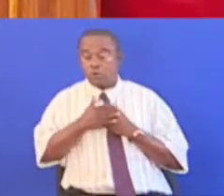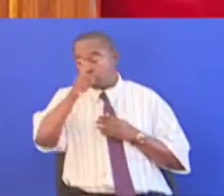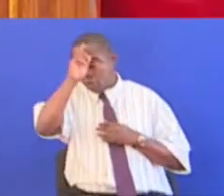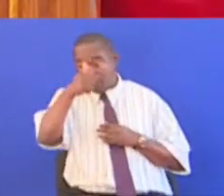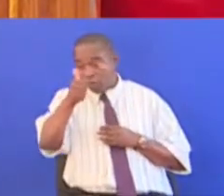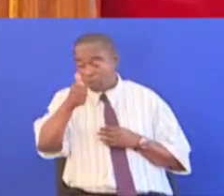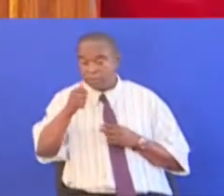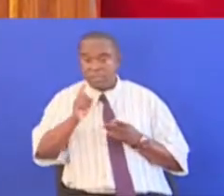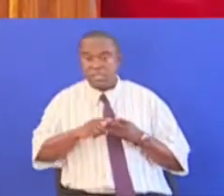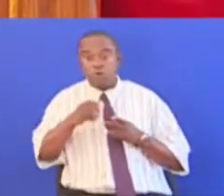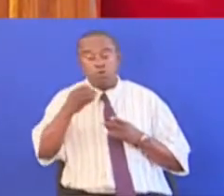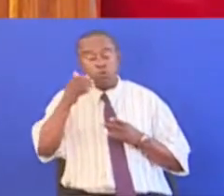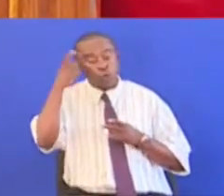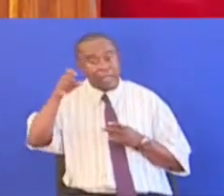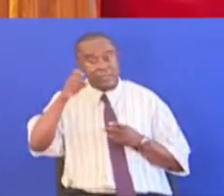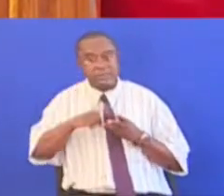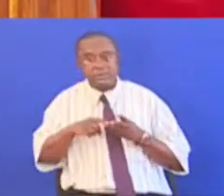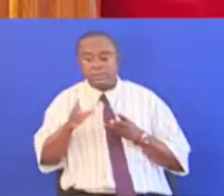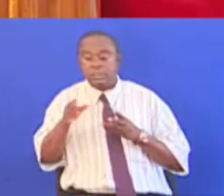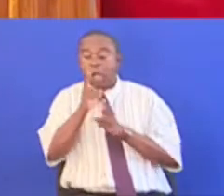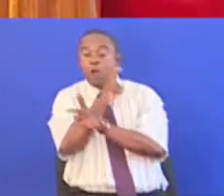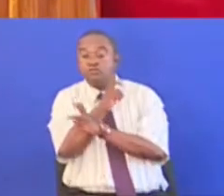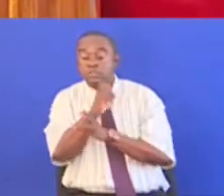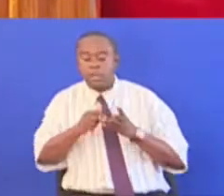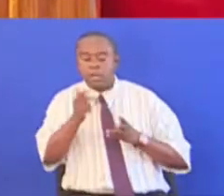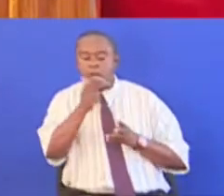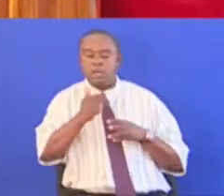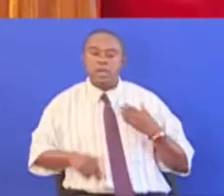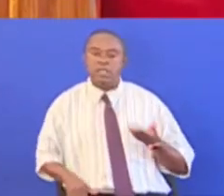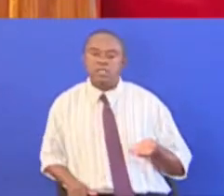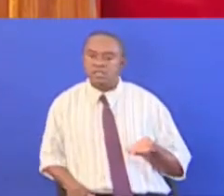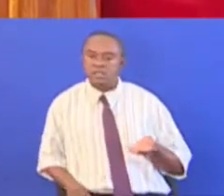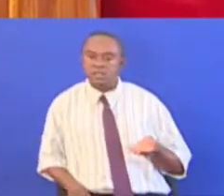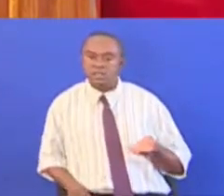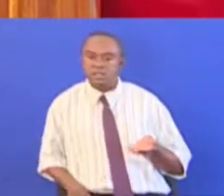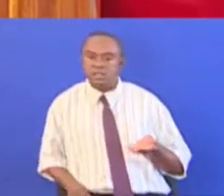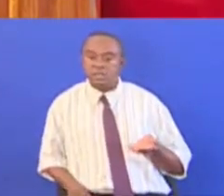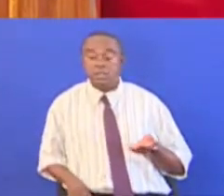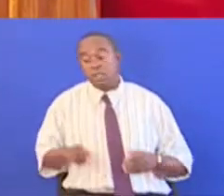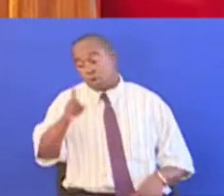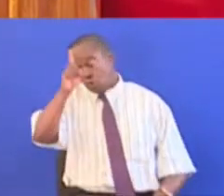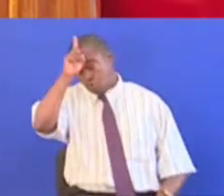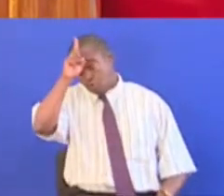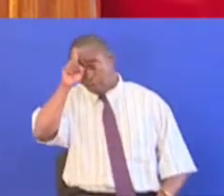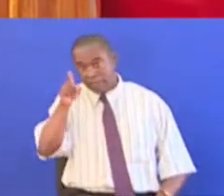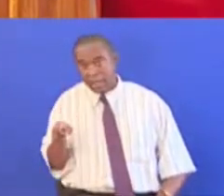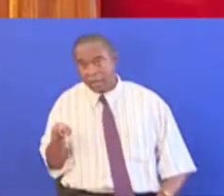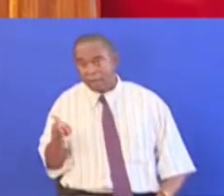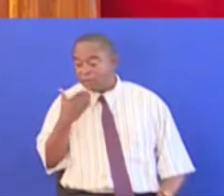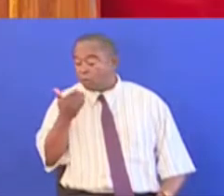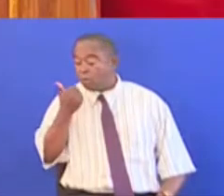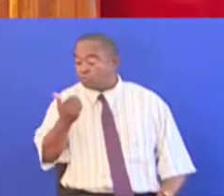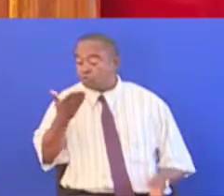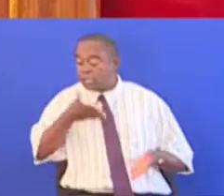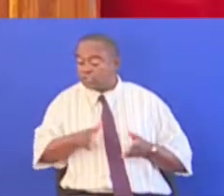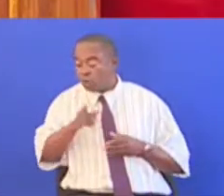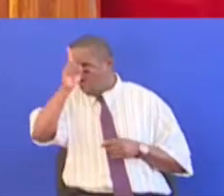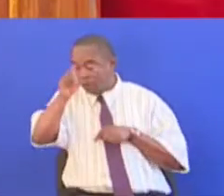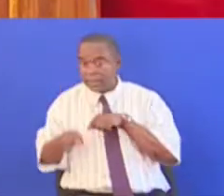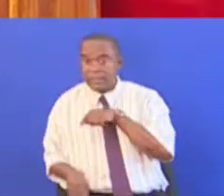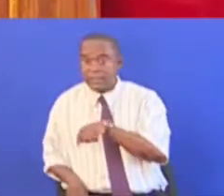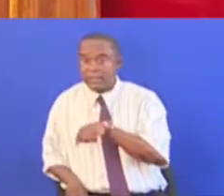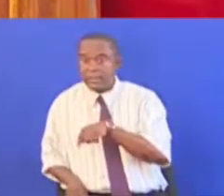Ujerumani, Uholanzi, Austria na Denmark. Na kwa upande wa Ujerumani, wao hata mtoto aliyezaliwa